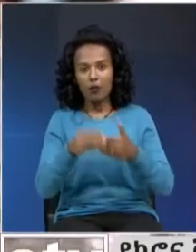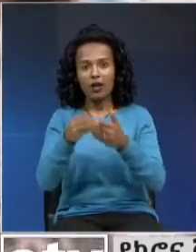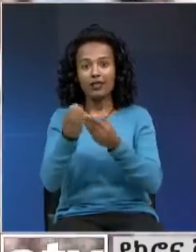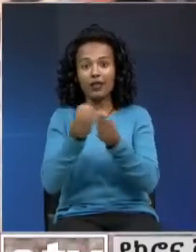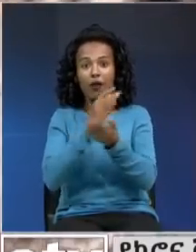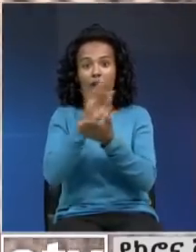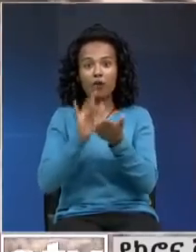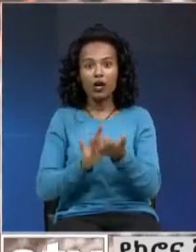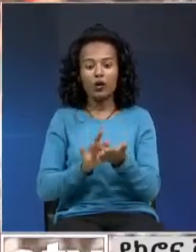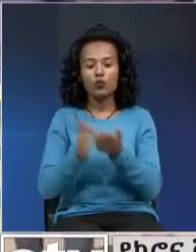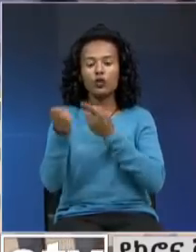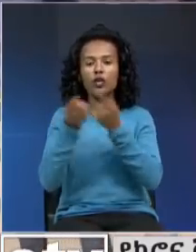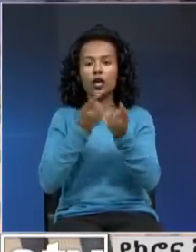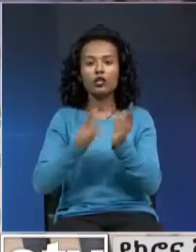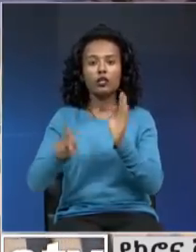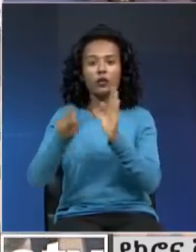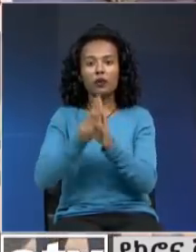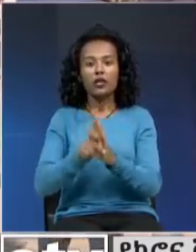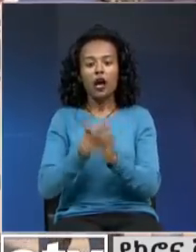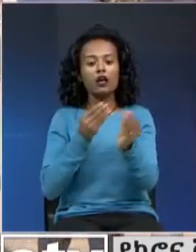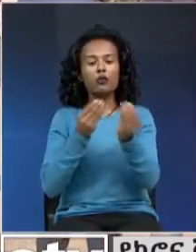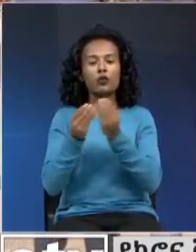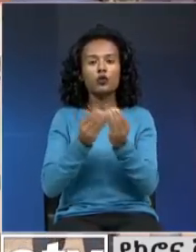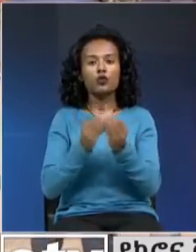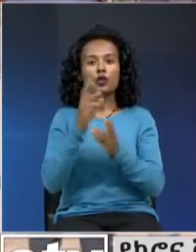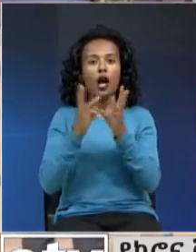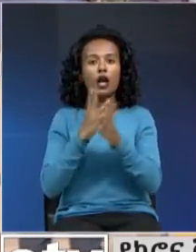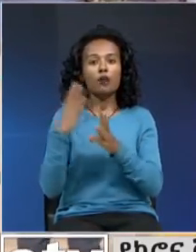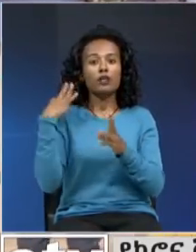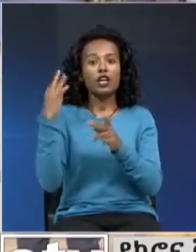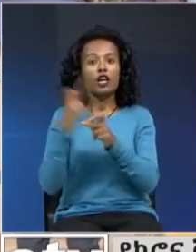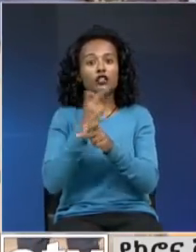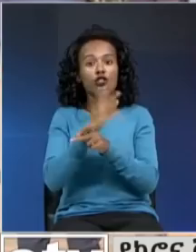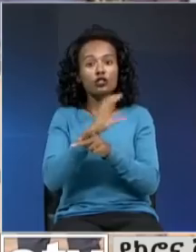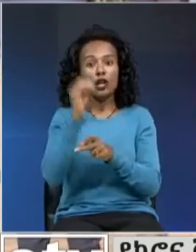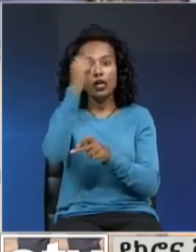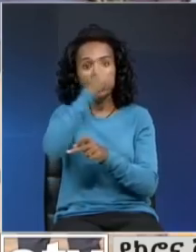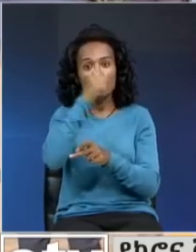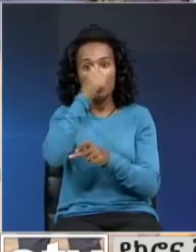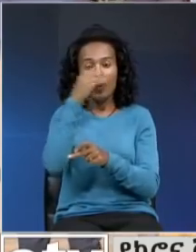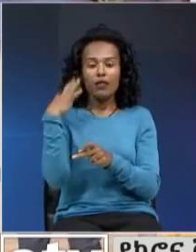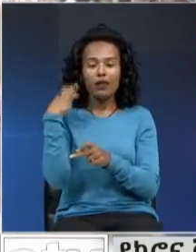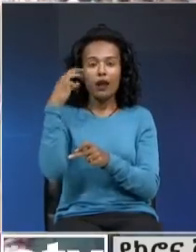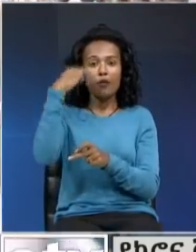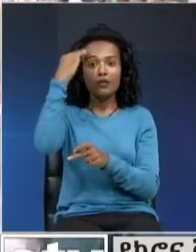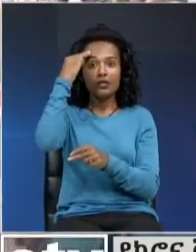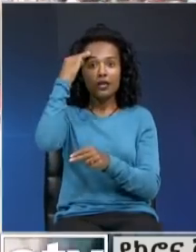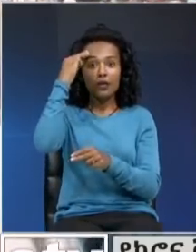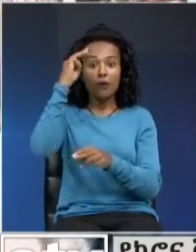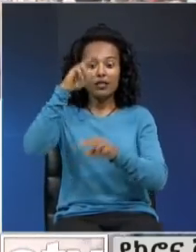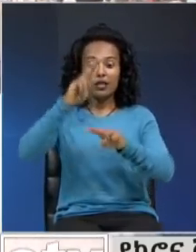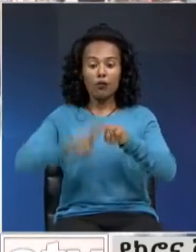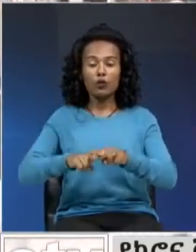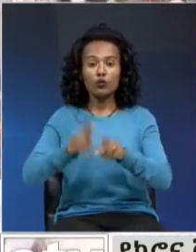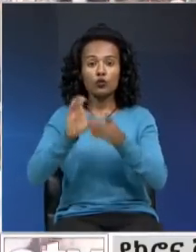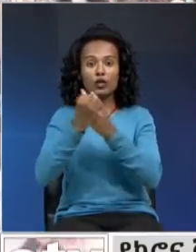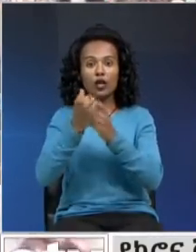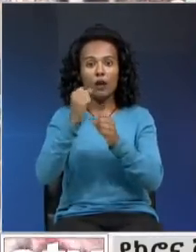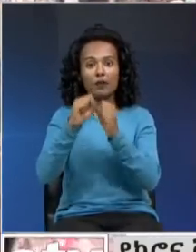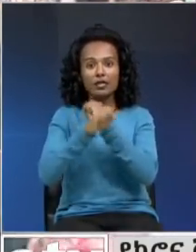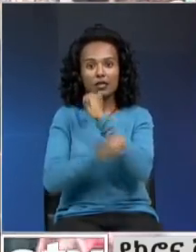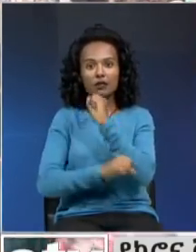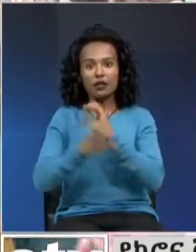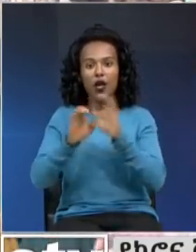ማዕከሉ ነጋዴዎችና ደንበኛዎች ግብይቱን የዓለም ጤና ድርጅትና የኢትዮጵያ ጤና ሚኒስቴር ባስቀመጡት አግባብ መሰረት